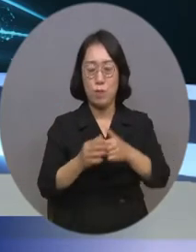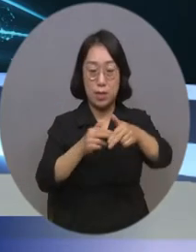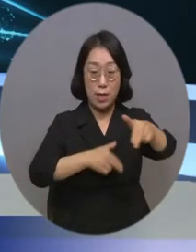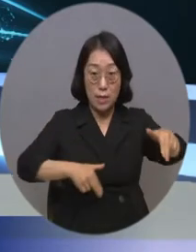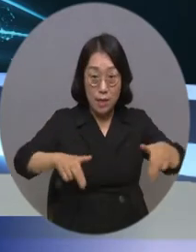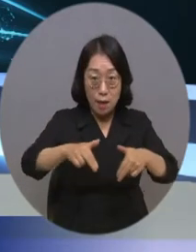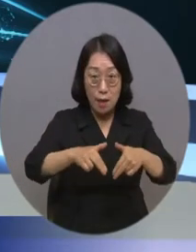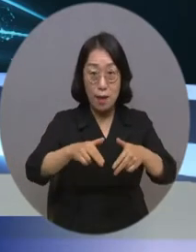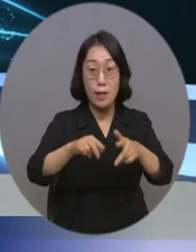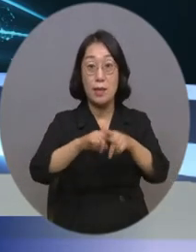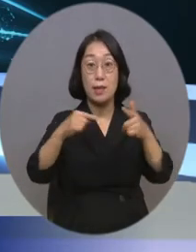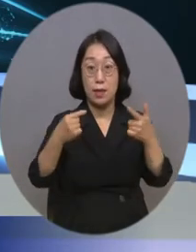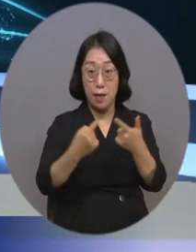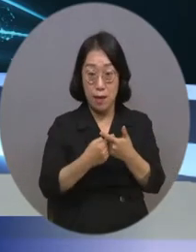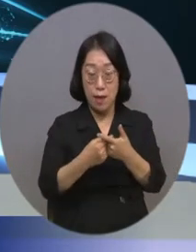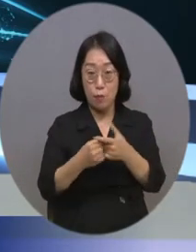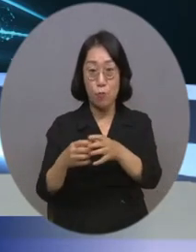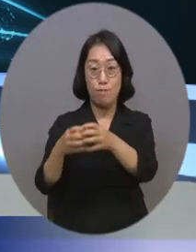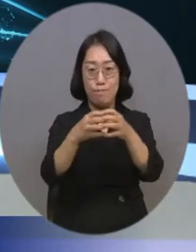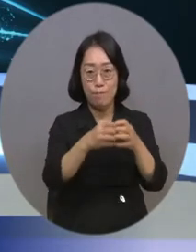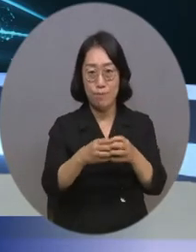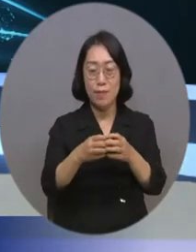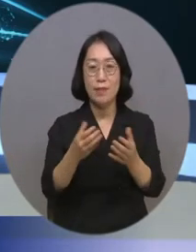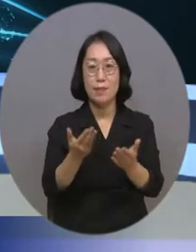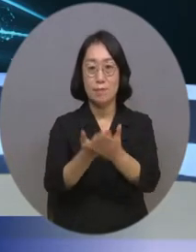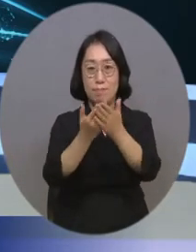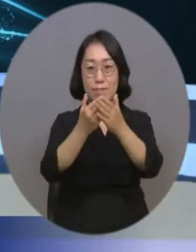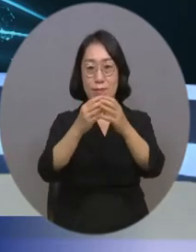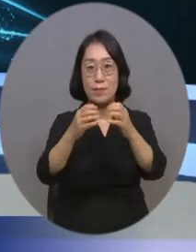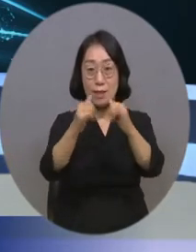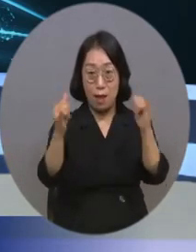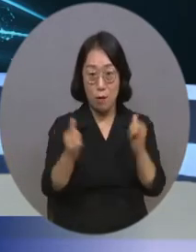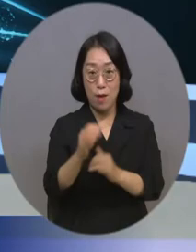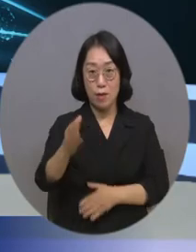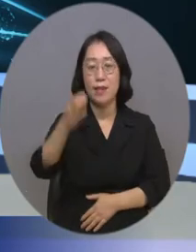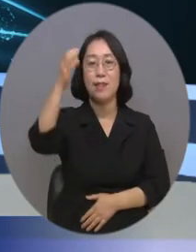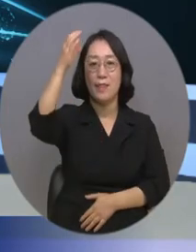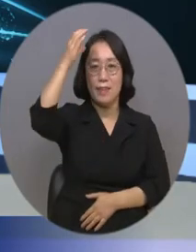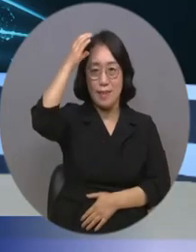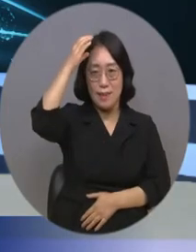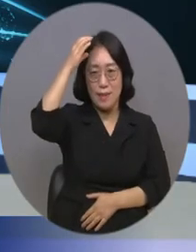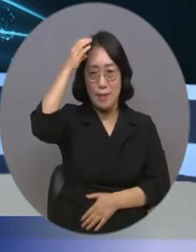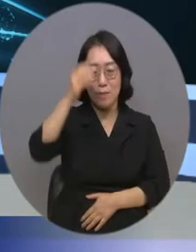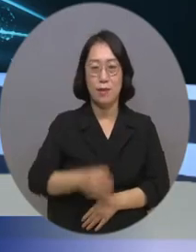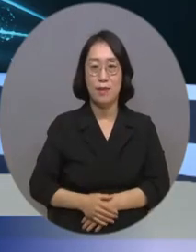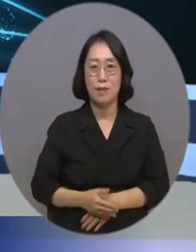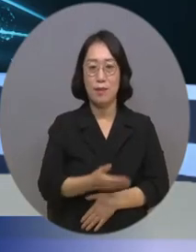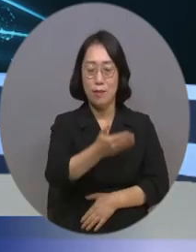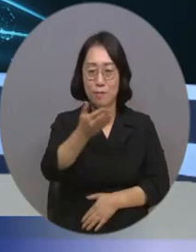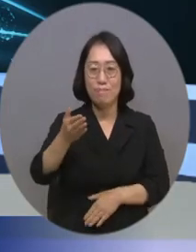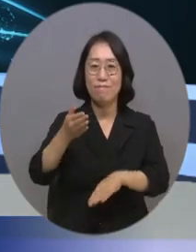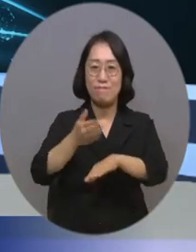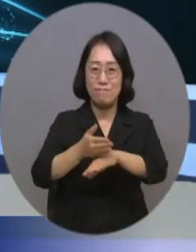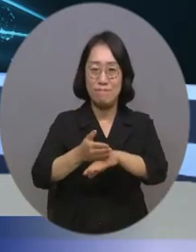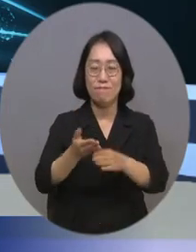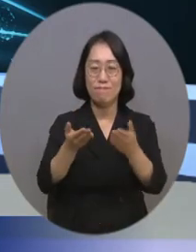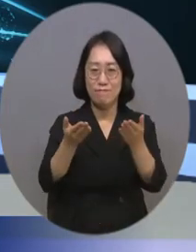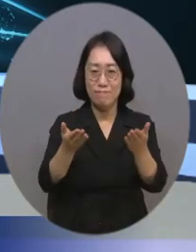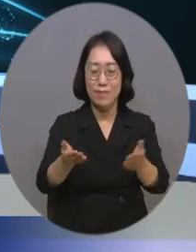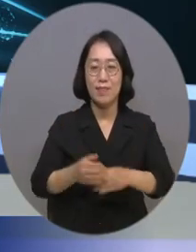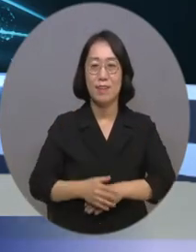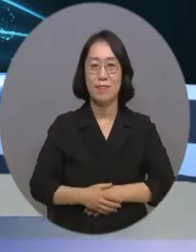이해하며 하나 되는 우리 사회로 나아가기를 기대합니다. 이상 복지TV 뉴스를 마칩니다. 시청해주신 여러분